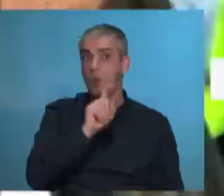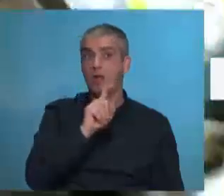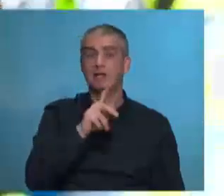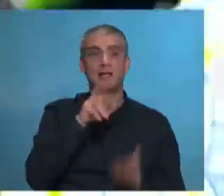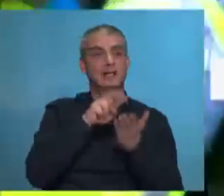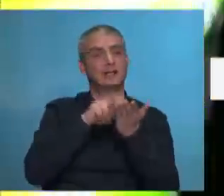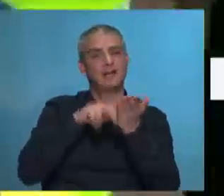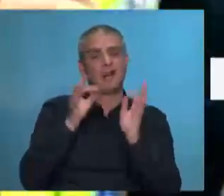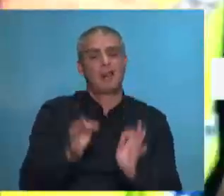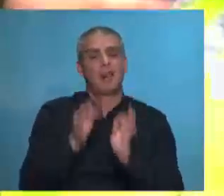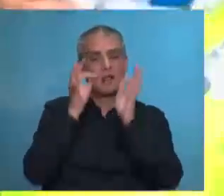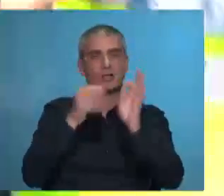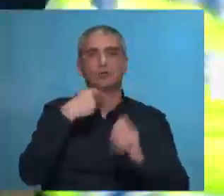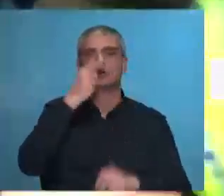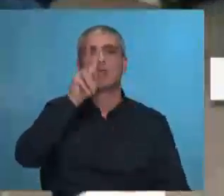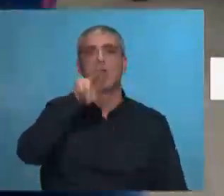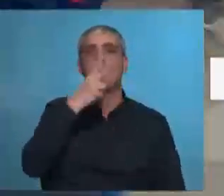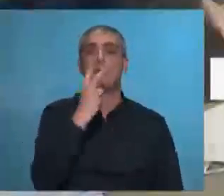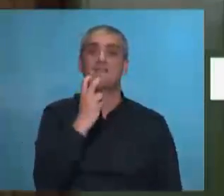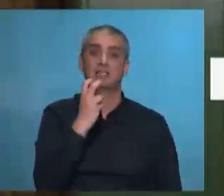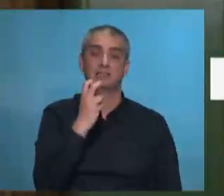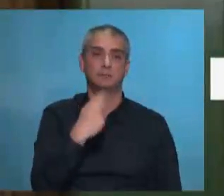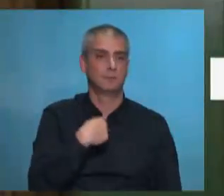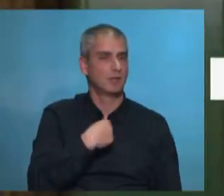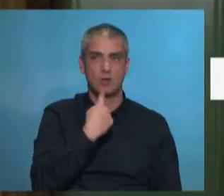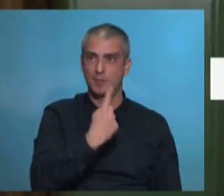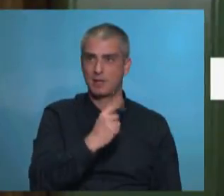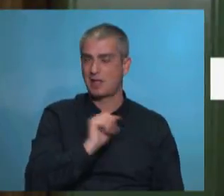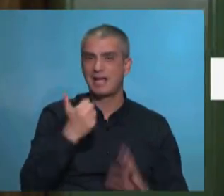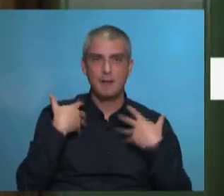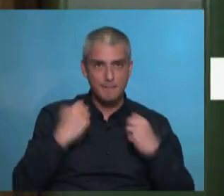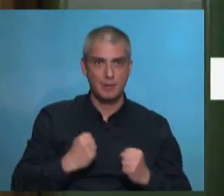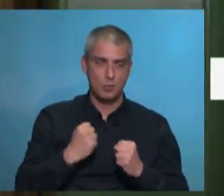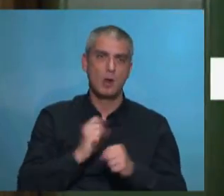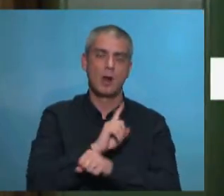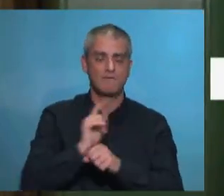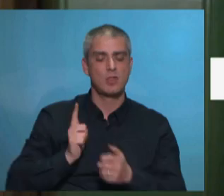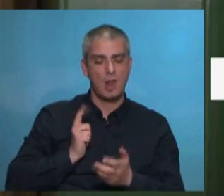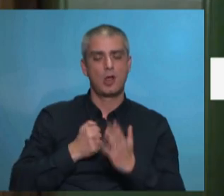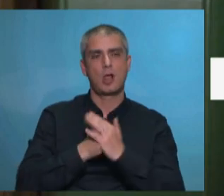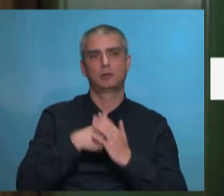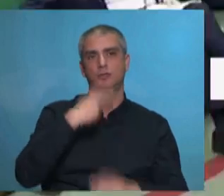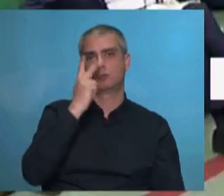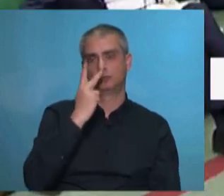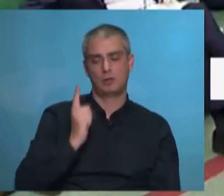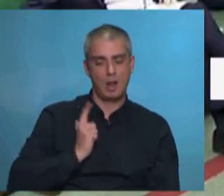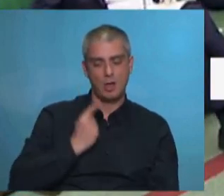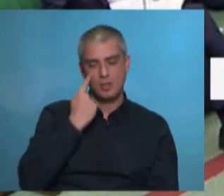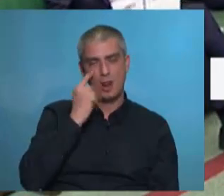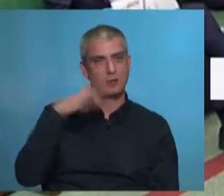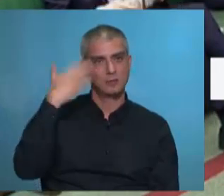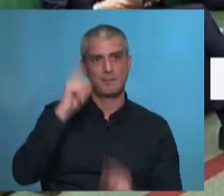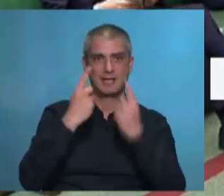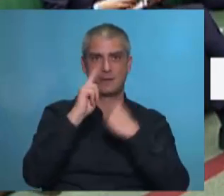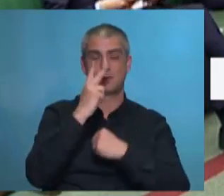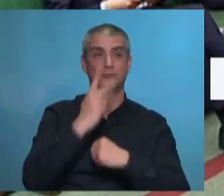שהברקזיט יידחה לשנת 2020. אני אומרת שהכי בטוח זה לפחות לחכות עד יום שני, לחכות ולראות מה יהיה שם. טוב,